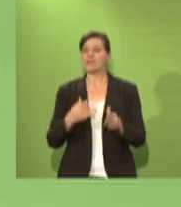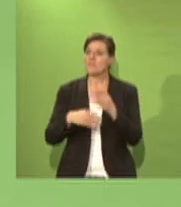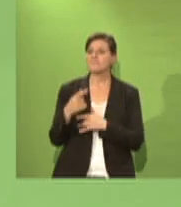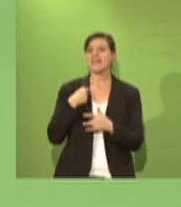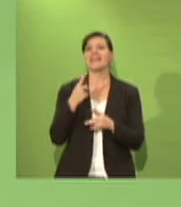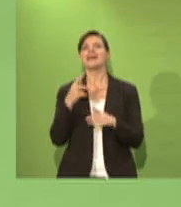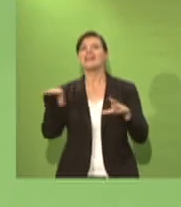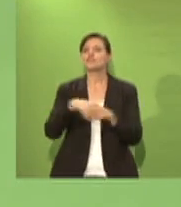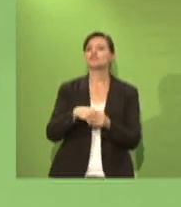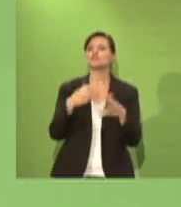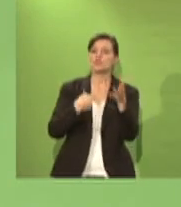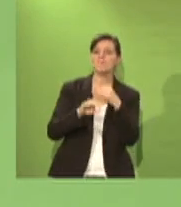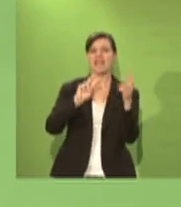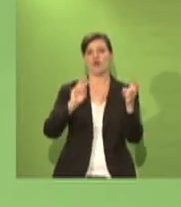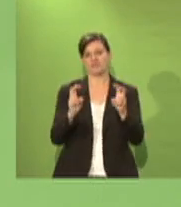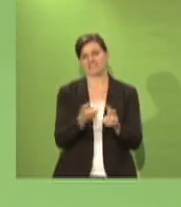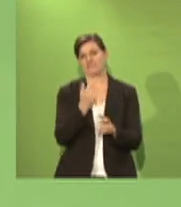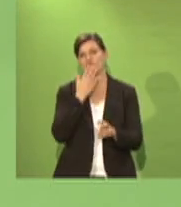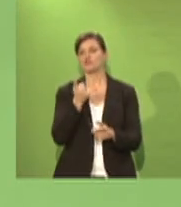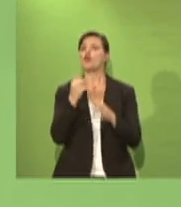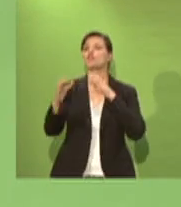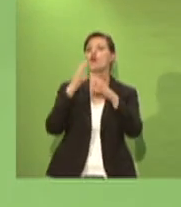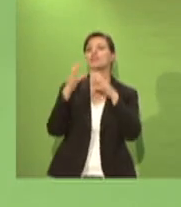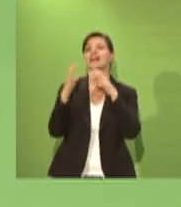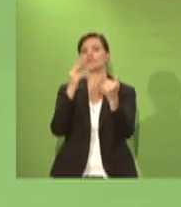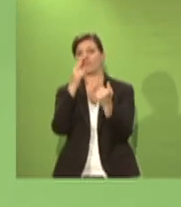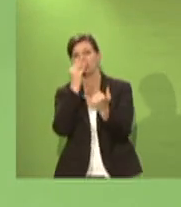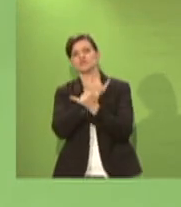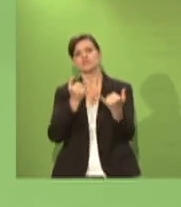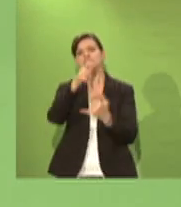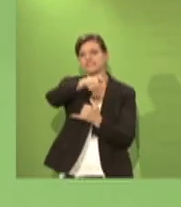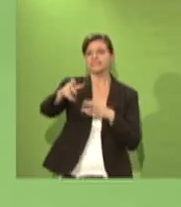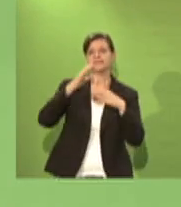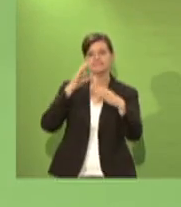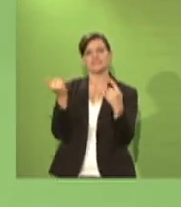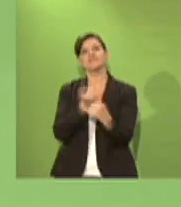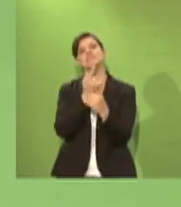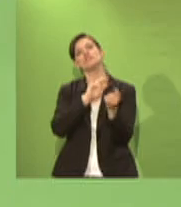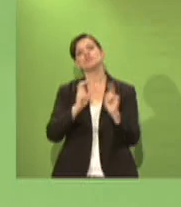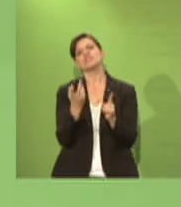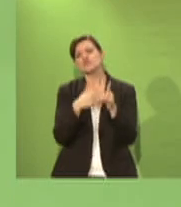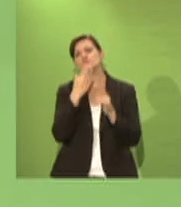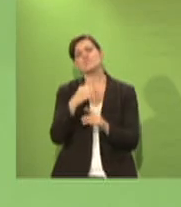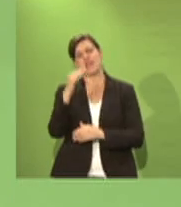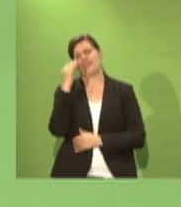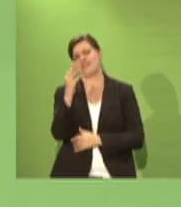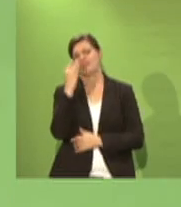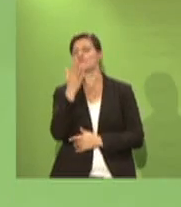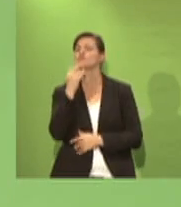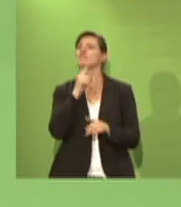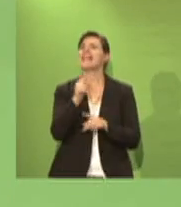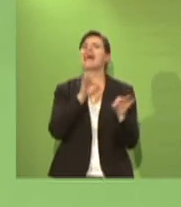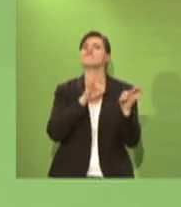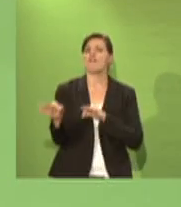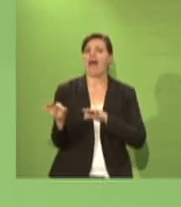der Inklusion und auch Möglichkeiten der Kommunikation mit Menschen zu geben. Wir wollen einen Leitfaden erarbeiten, der auch für die Orts- und